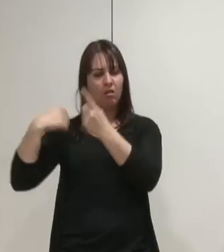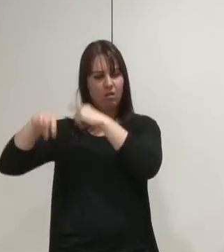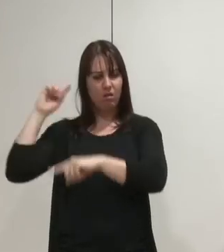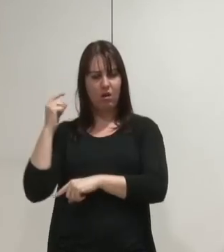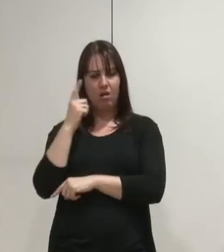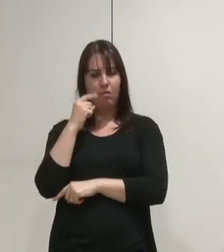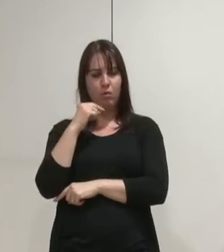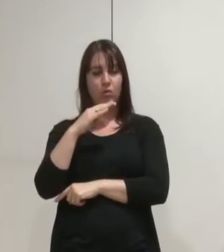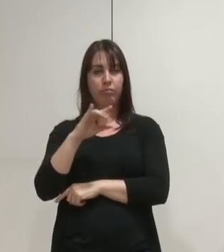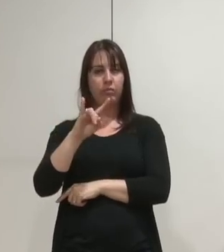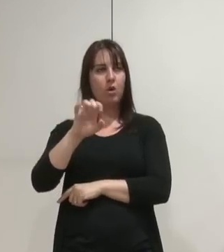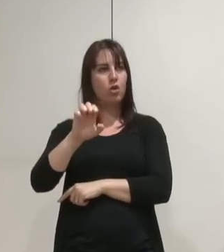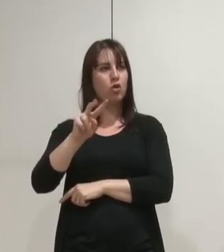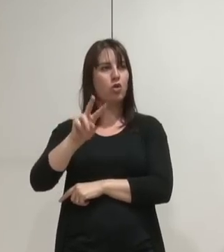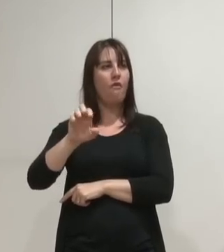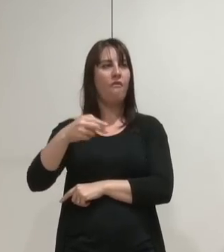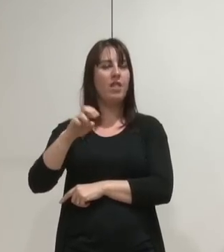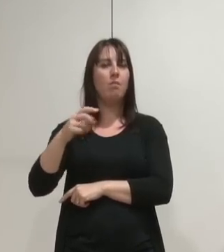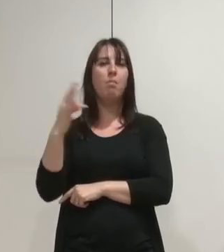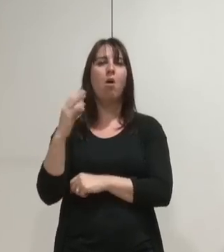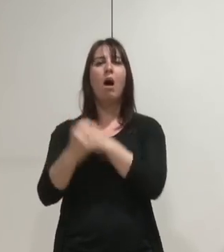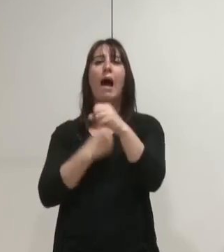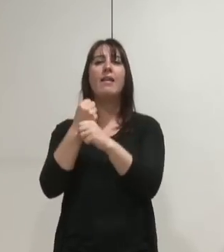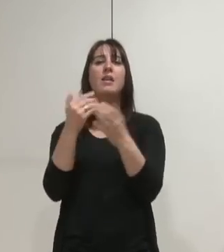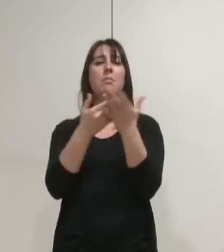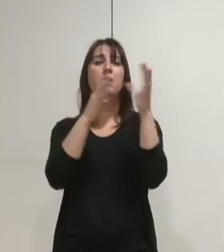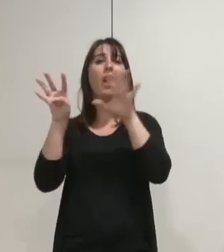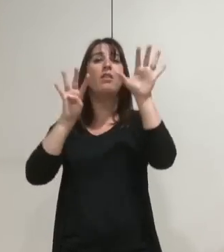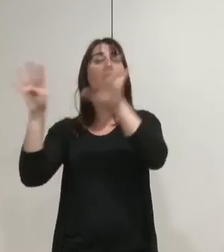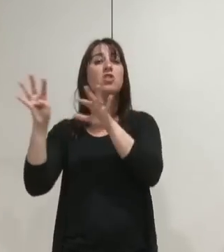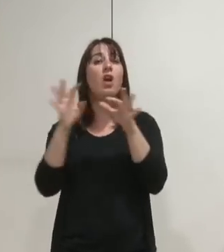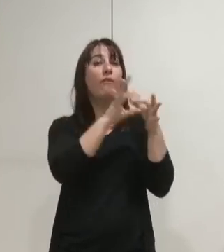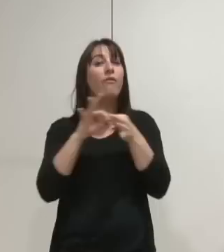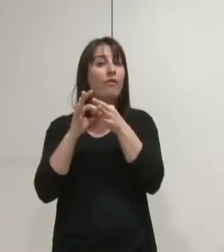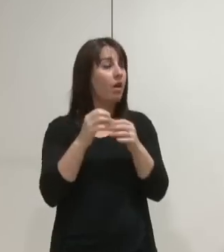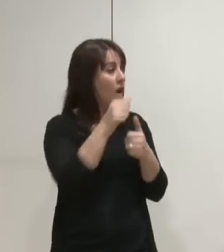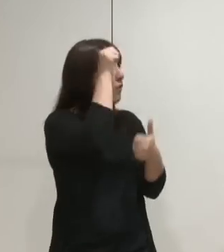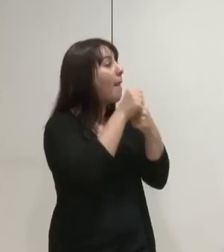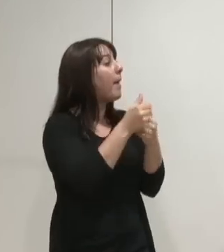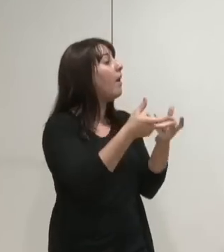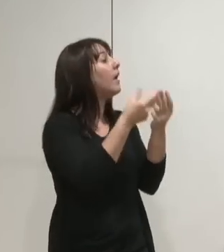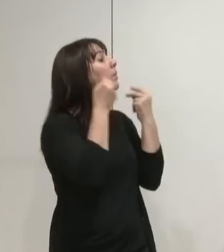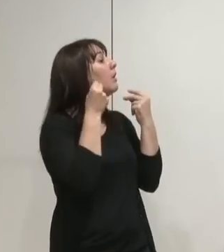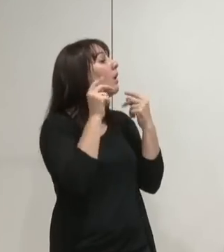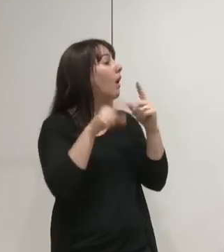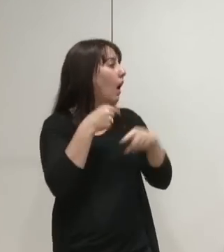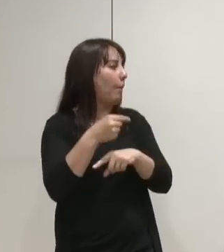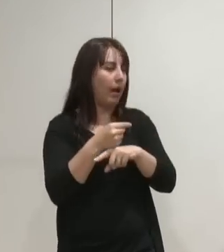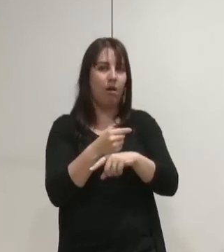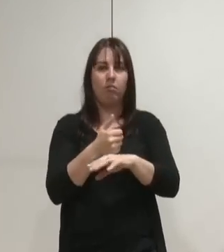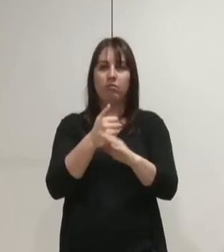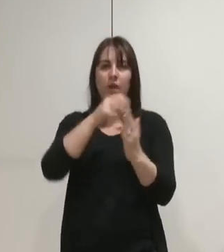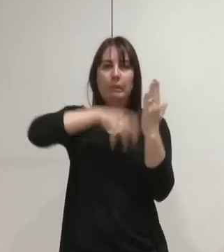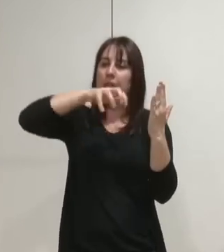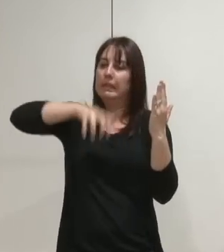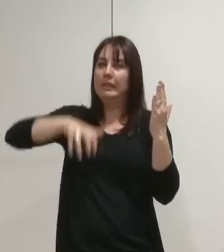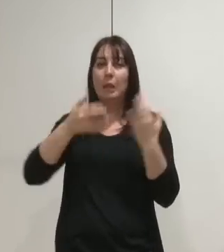chevenem en 1999 si je c'est ce que vous aviez dit en tous les cas on reprendra les les minutes mais